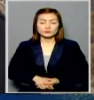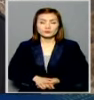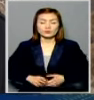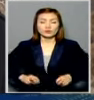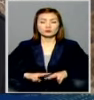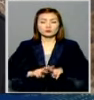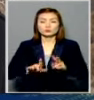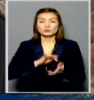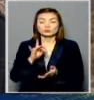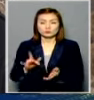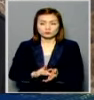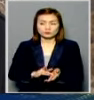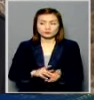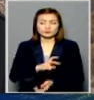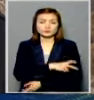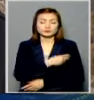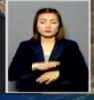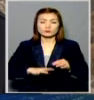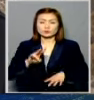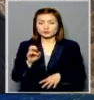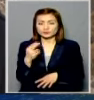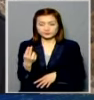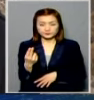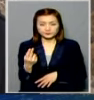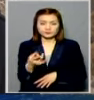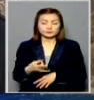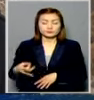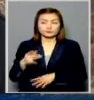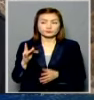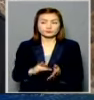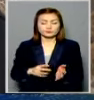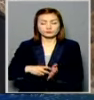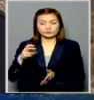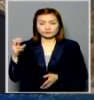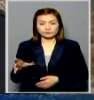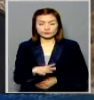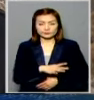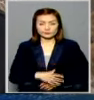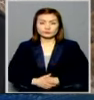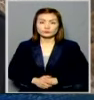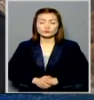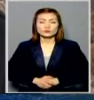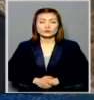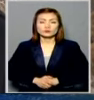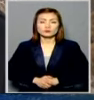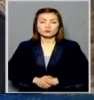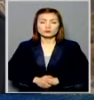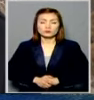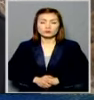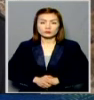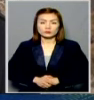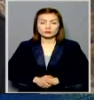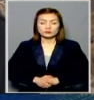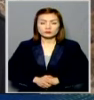Нұр-Сұлтан қаласындағы ветеринария саласындағы ұлттық референттік орталыққа жолданды. Осы зерттеу